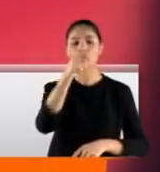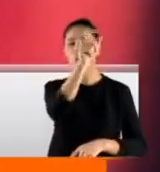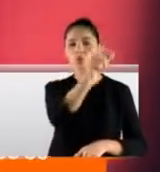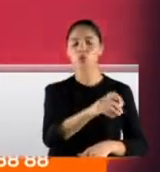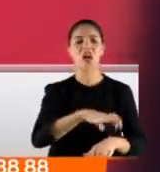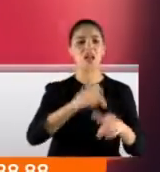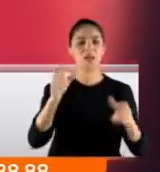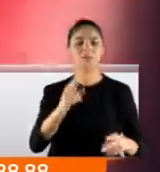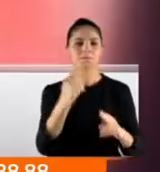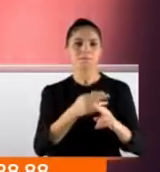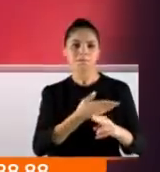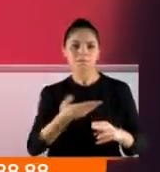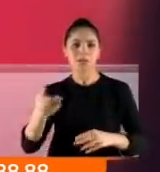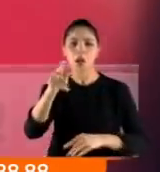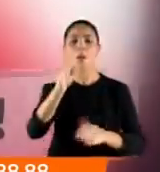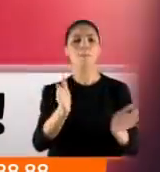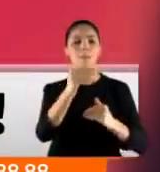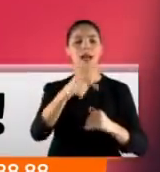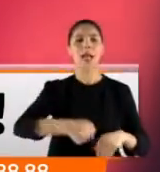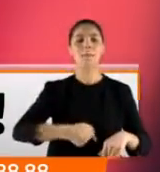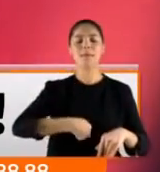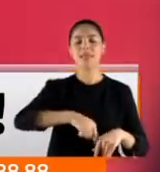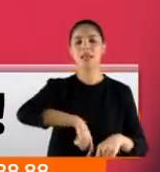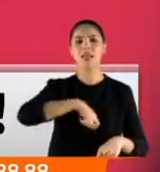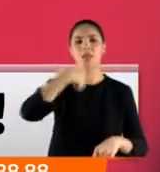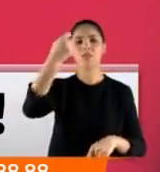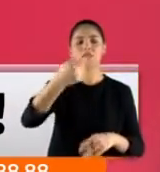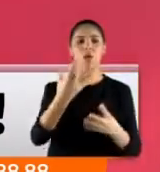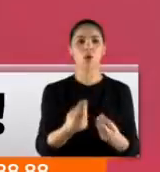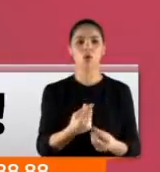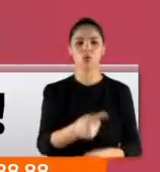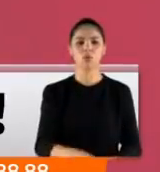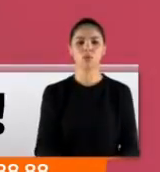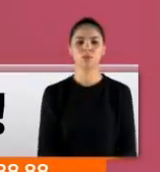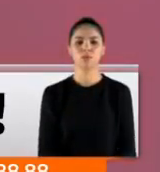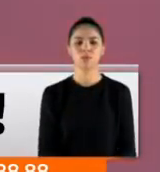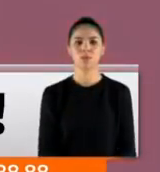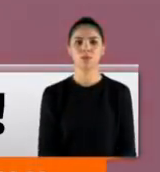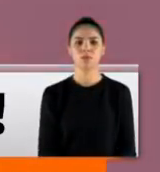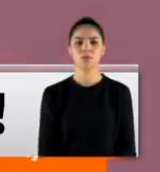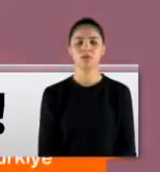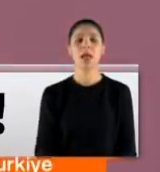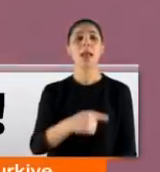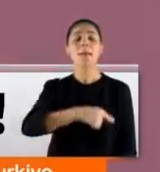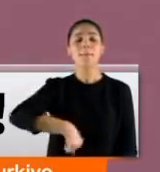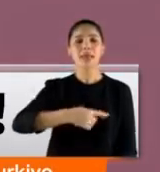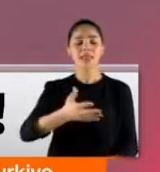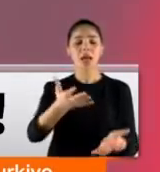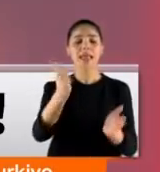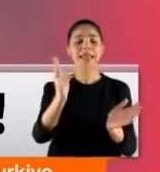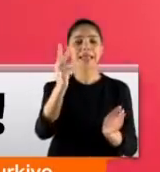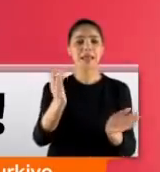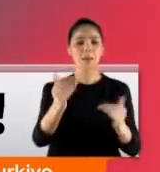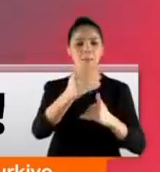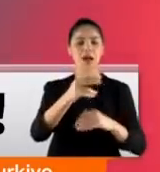hastaneye götürdü. Yuttuğu paketler midesinden endoskopi ile işte böyle çıkarıldı. Mideden çıkan iki paket